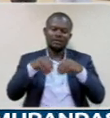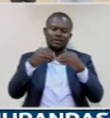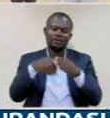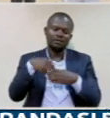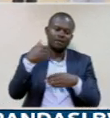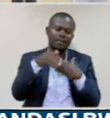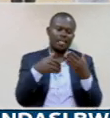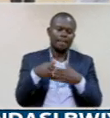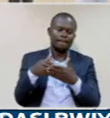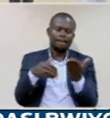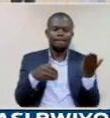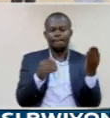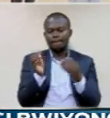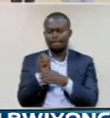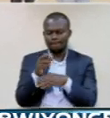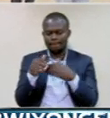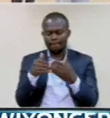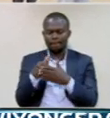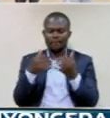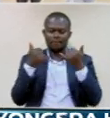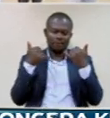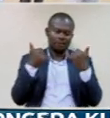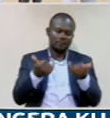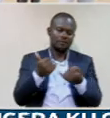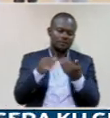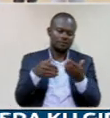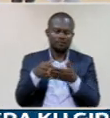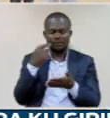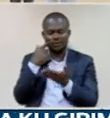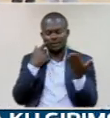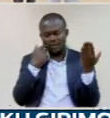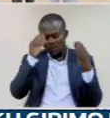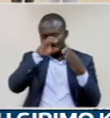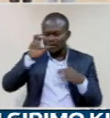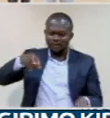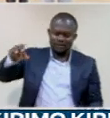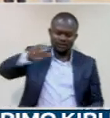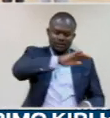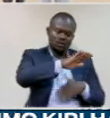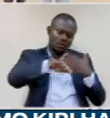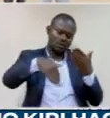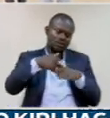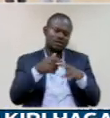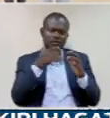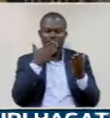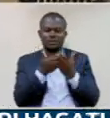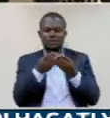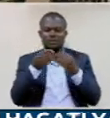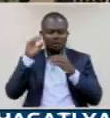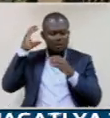tuzitanga duhora tubagira inama ubu rero ikiriho ni ukubahigaho bari bose ariko ikiza ni uko abaturage baduha